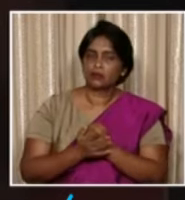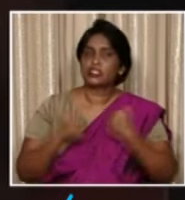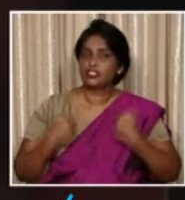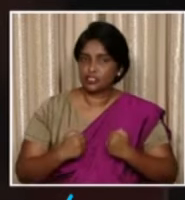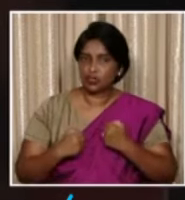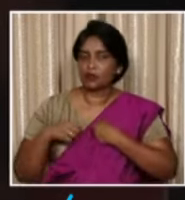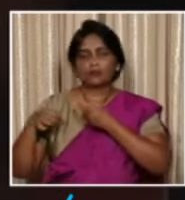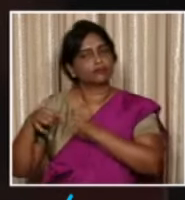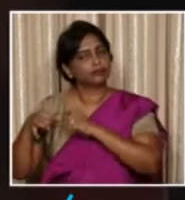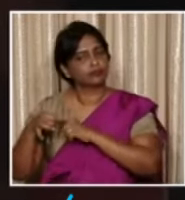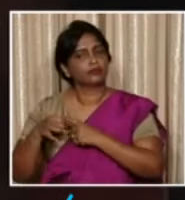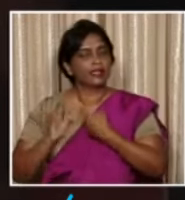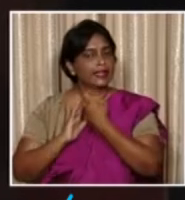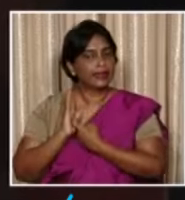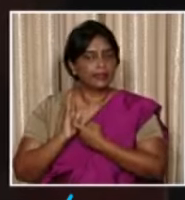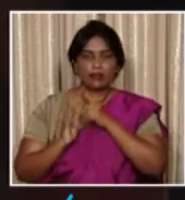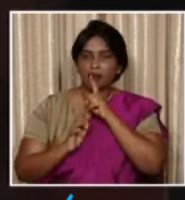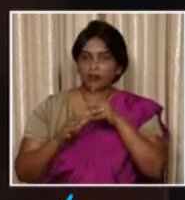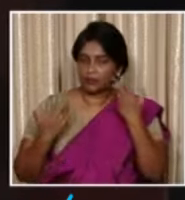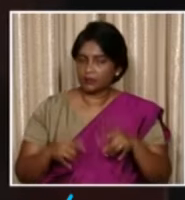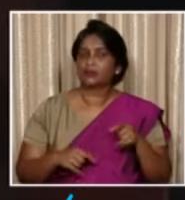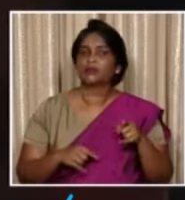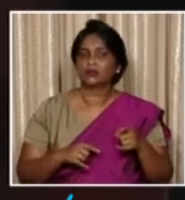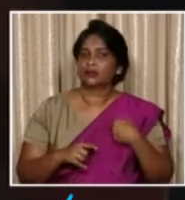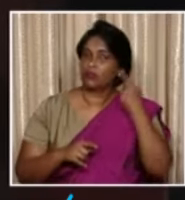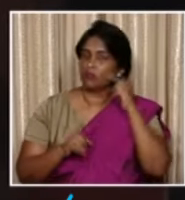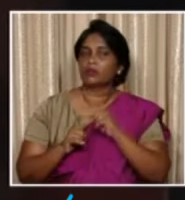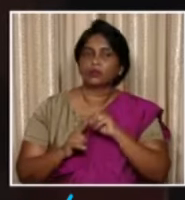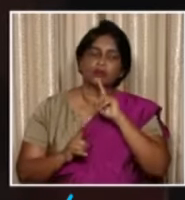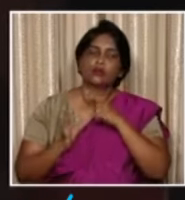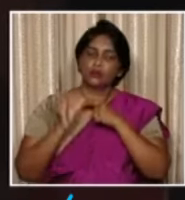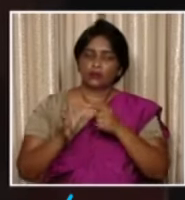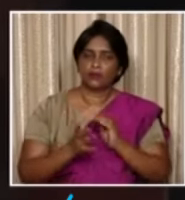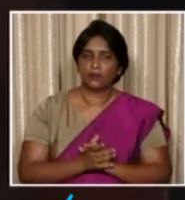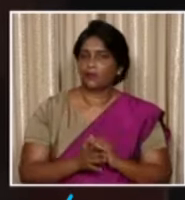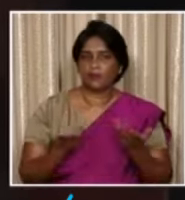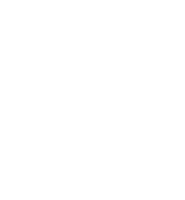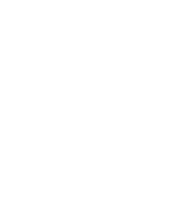අධිපතිතුමාගෙනුත් විමසීමක් කළා, නීතිපතිතුමාගෙනුත් විමසීමක් කළා, ඒ අදාළ කාරණයට පිළිතුරු ලබා දෙන්නම්.